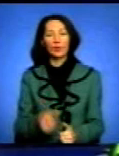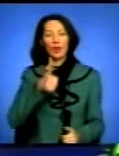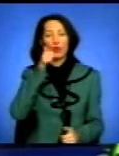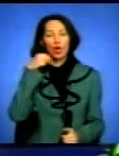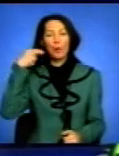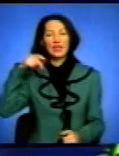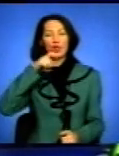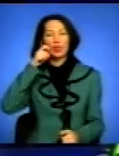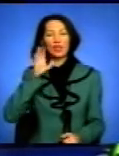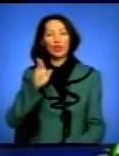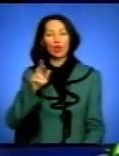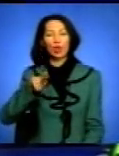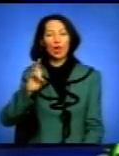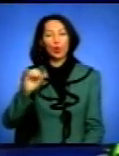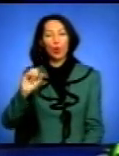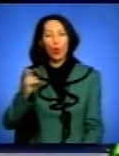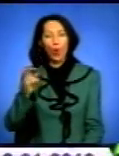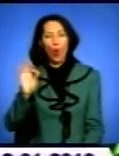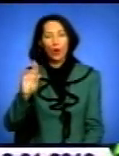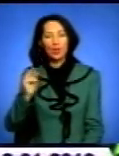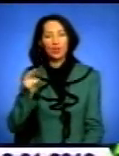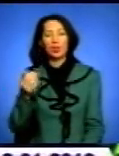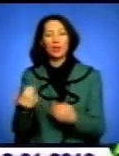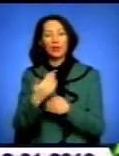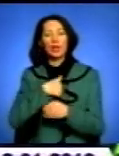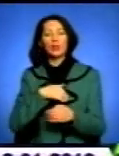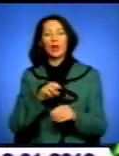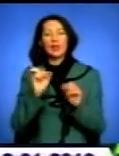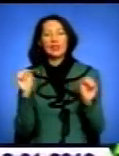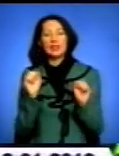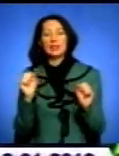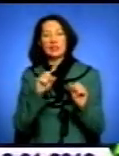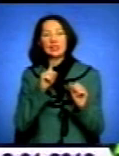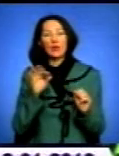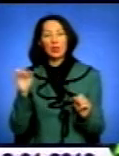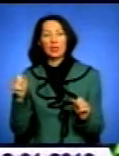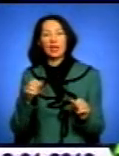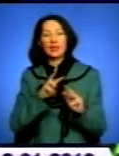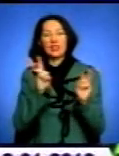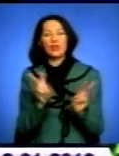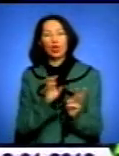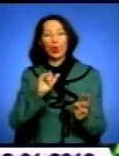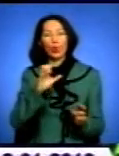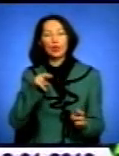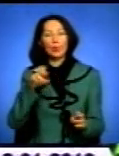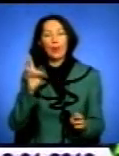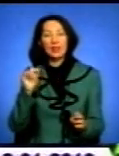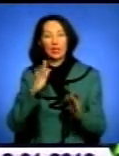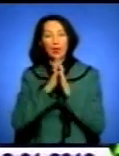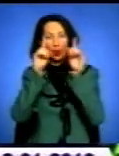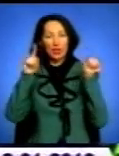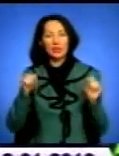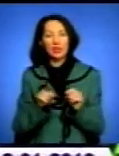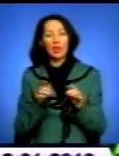Вчора президент України Віктор Янукович, завітавши у Зимнинське свято-Успенський монастир, привітав українців з Різдвом Христовим.